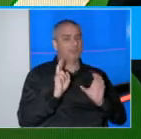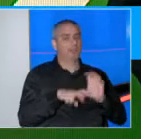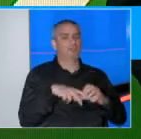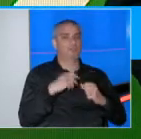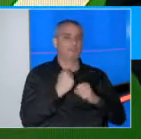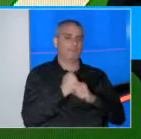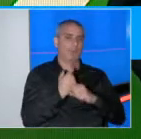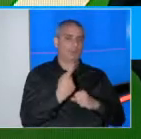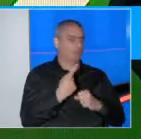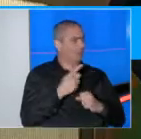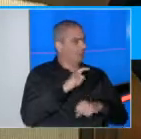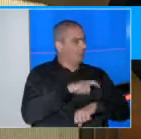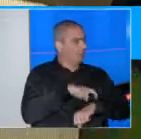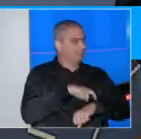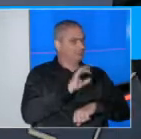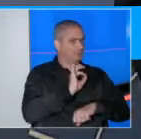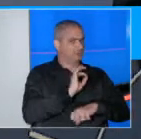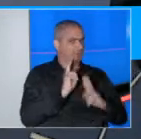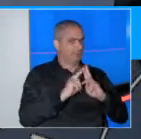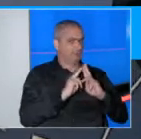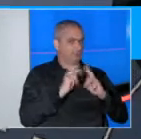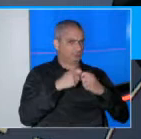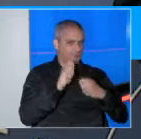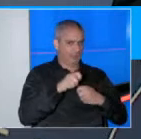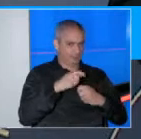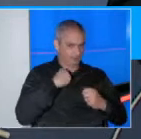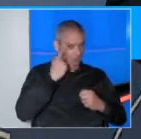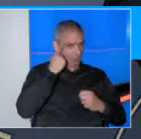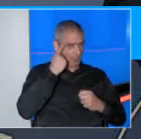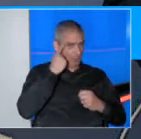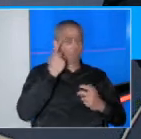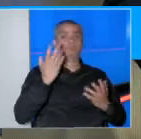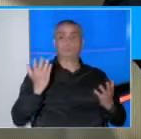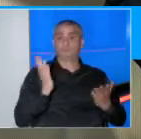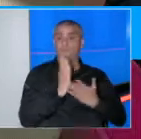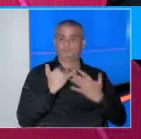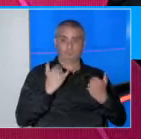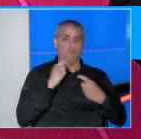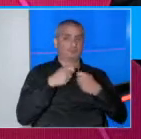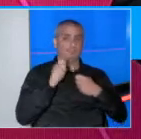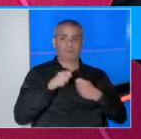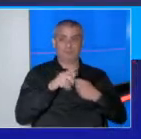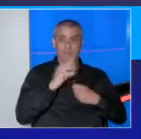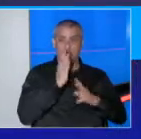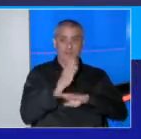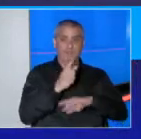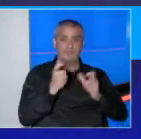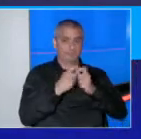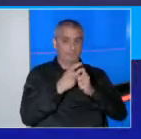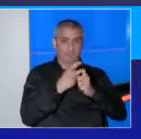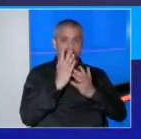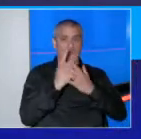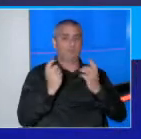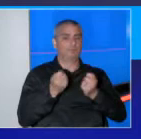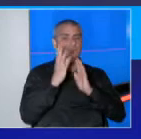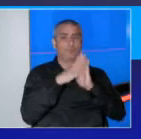בפעילות עצמה. את לוח הזמנים ולוח הפגישות שחברי הכנסת נוכל לדעת? אז כבר היום יש חברי כנסת שאם תפנה אליהם בסיעה